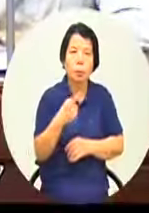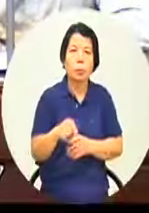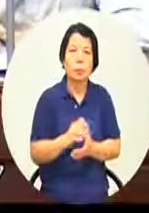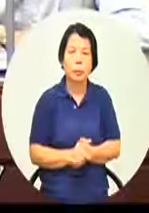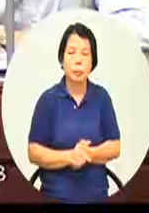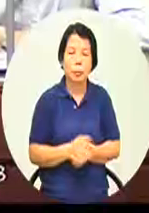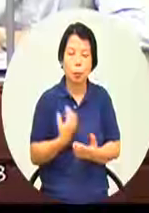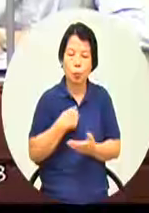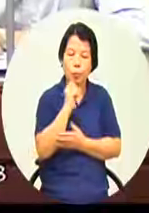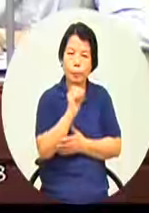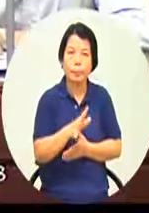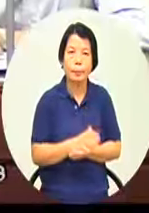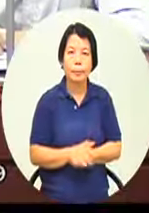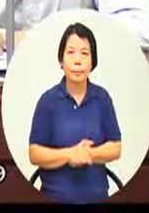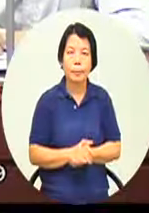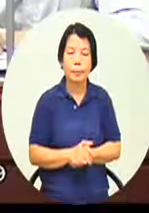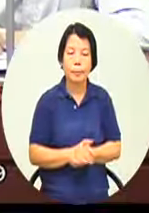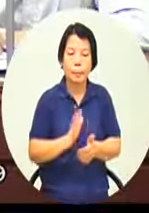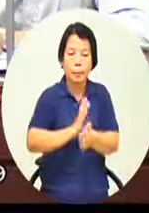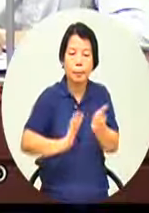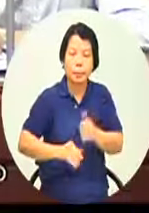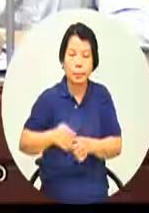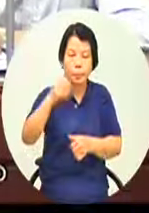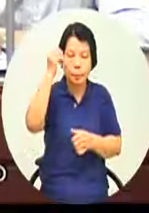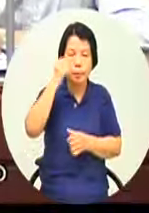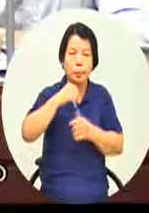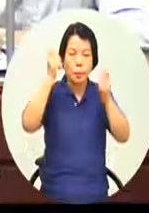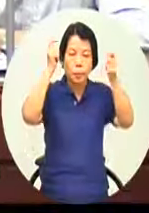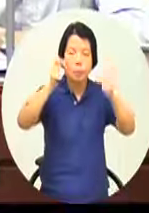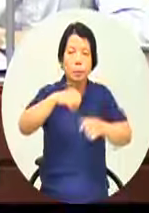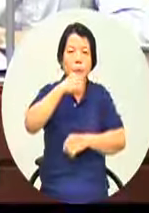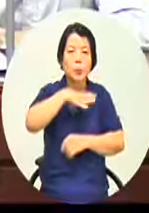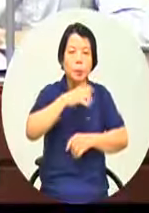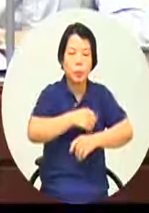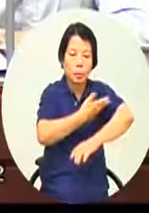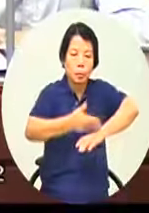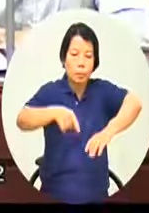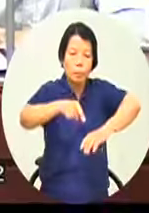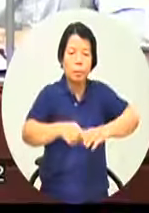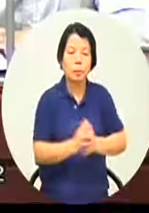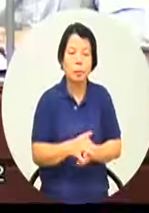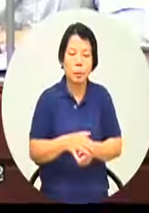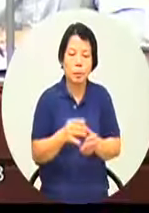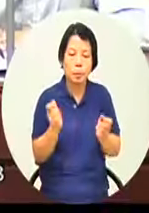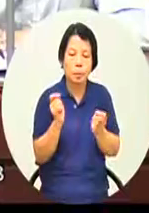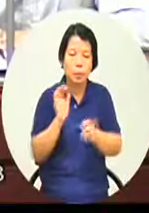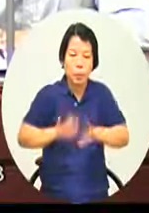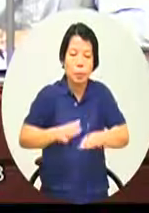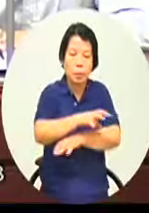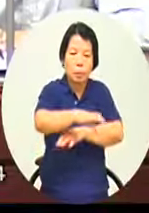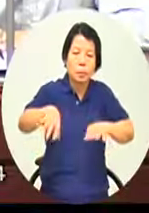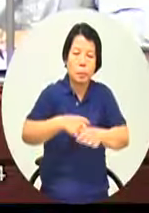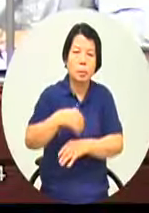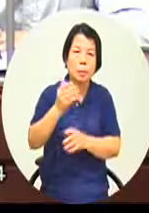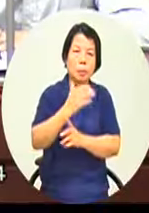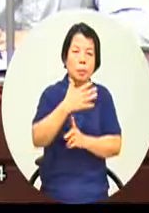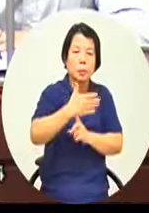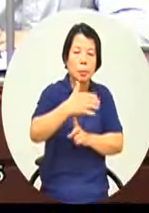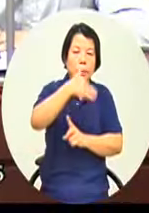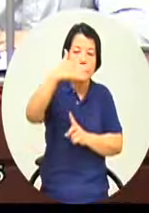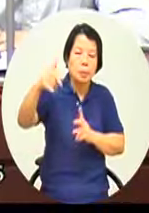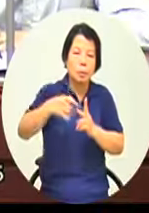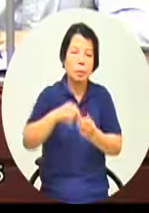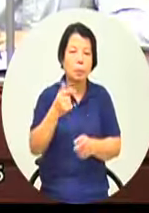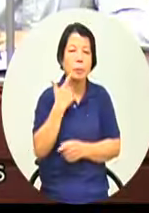跟议员报告哈，影响高屏溪的水源，我们现在在周遭像旗山美浓的这些区